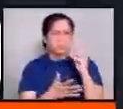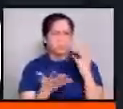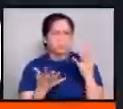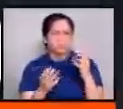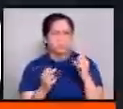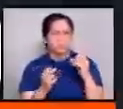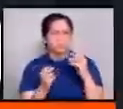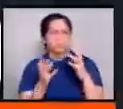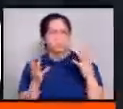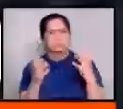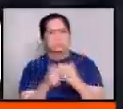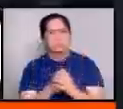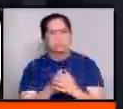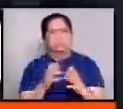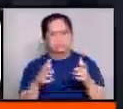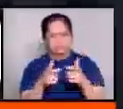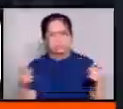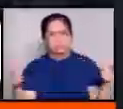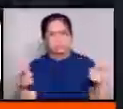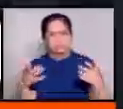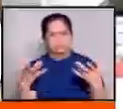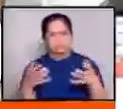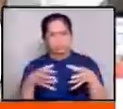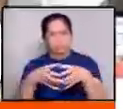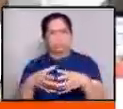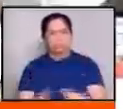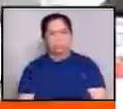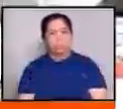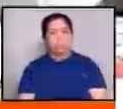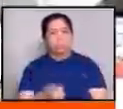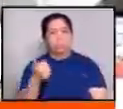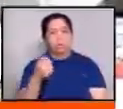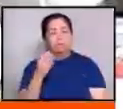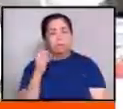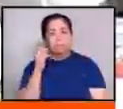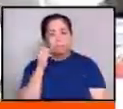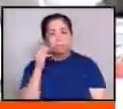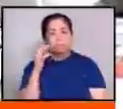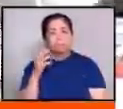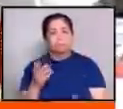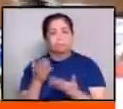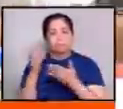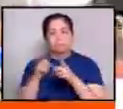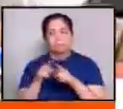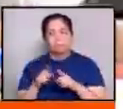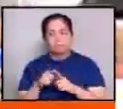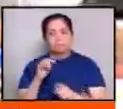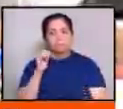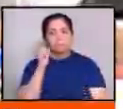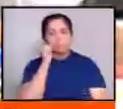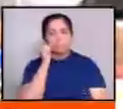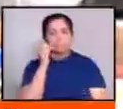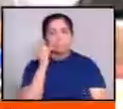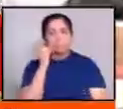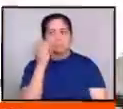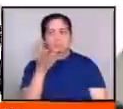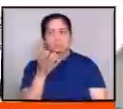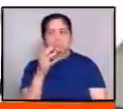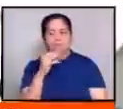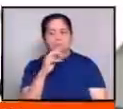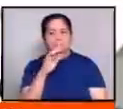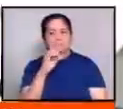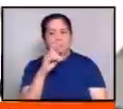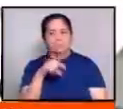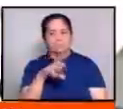So, malaking bloke yan. Bukod kay Romualdez, inendorso rin ni Inday Sara bilang speaker si